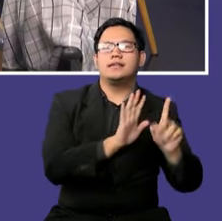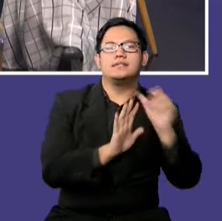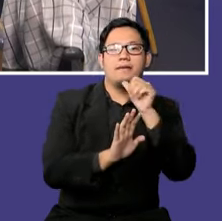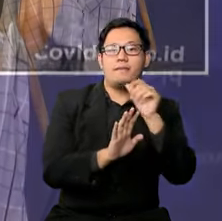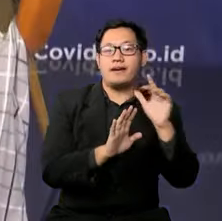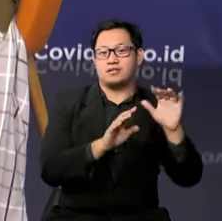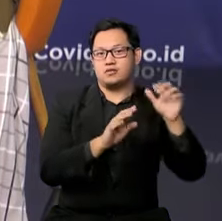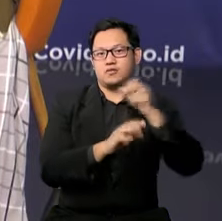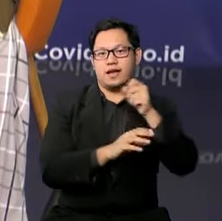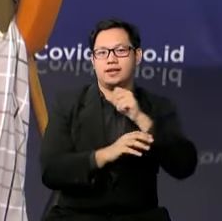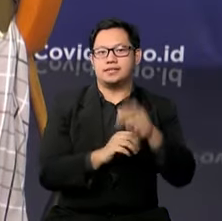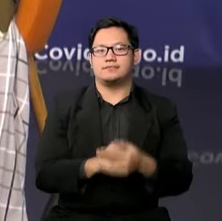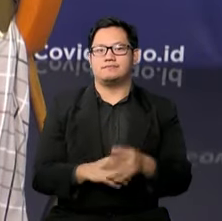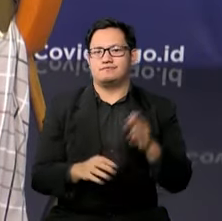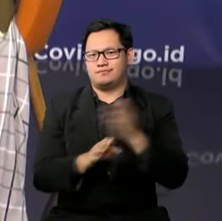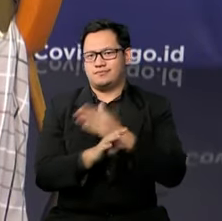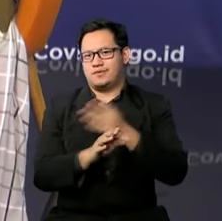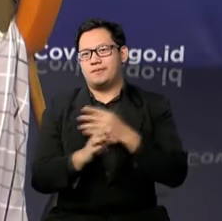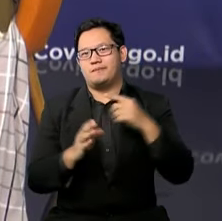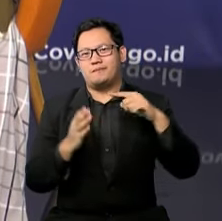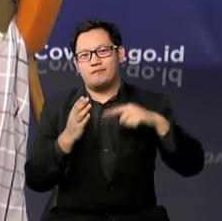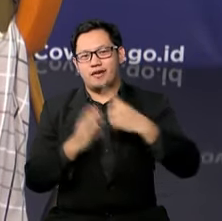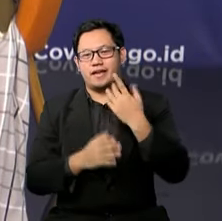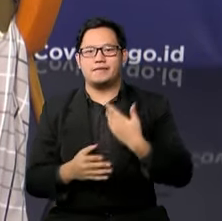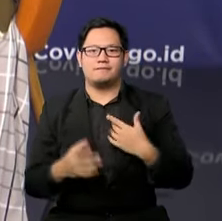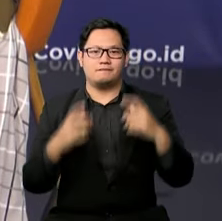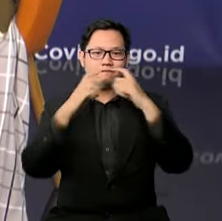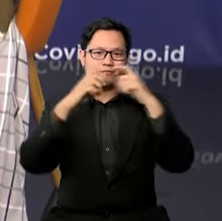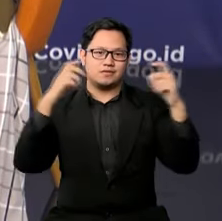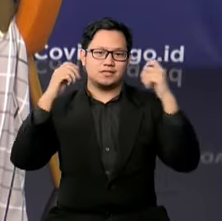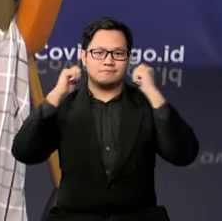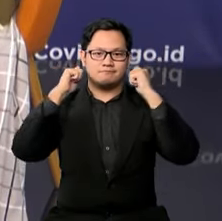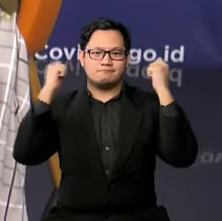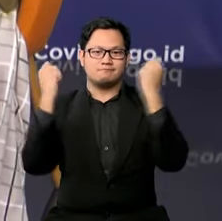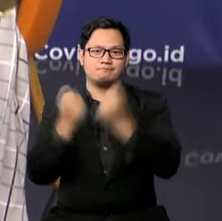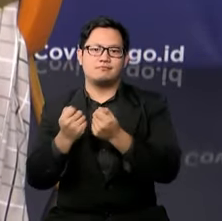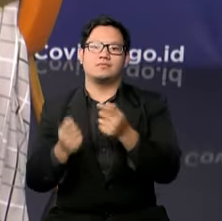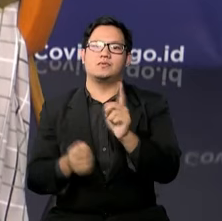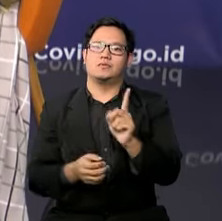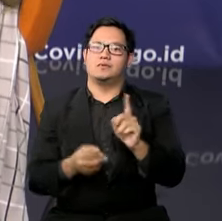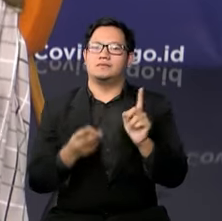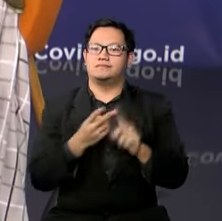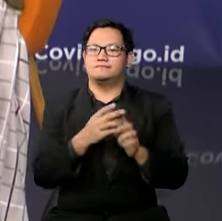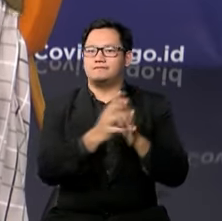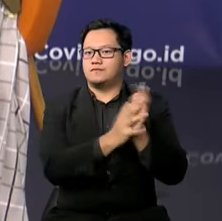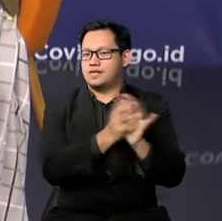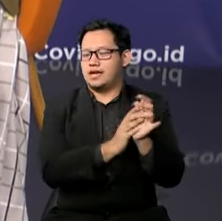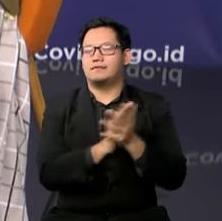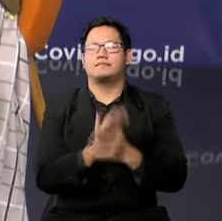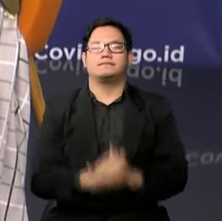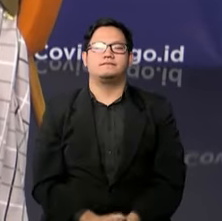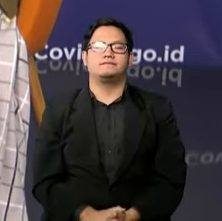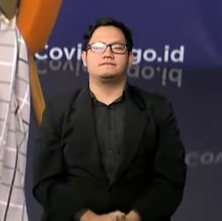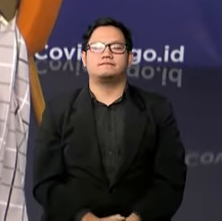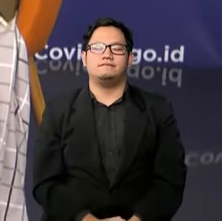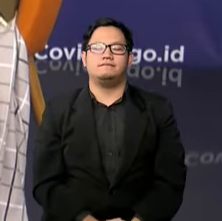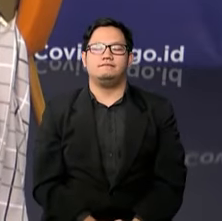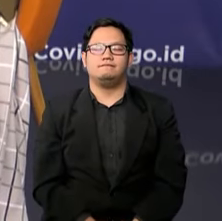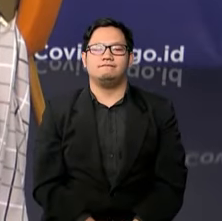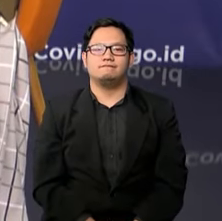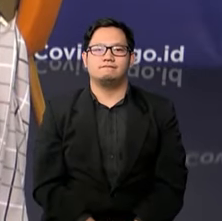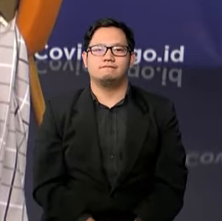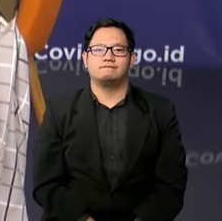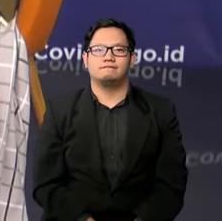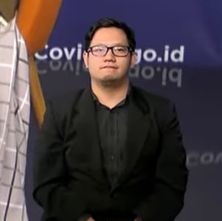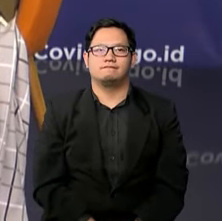biasanya Sebelum kita mulai kita akan sama-sama buka masker membaca cntik silahkan cuci tangannya dulu hai hai